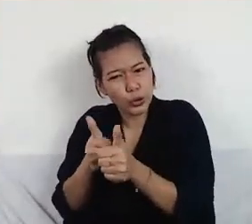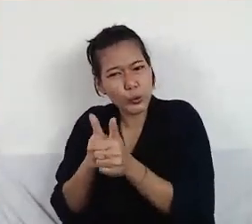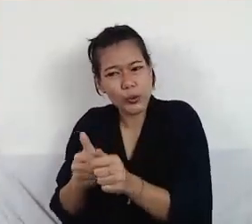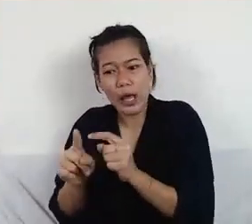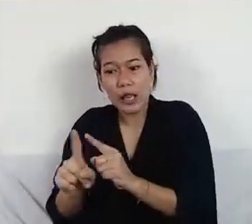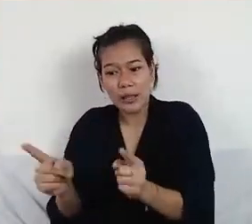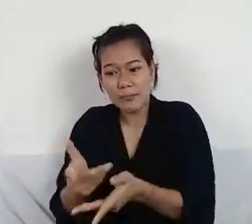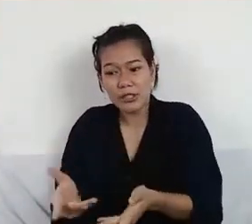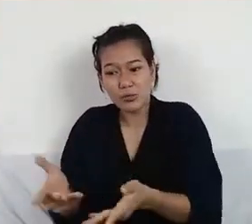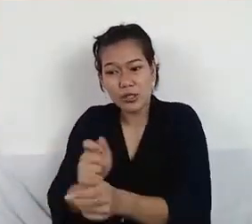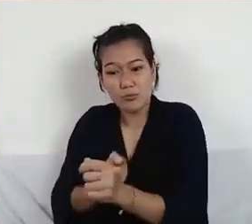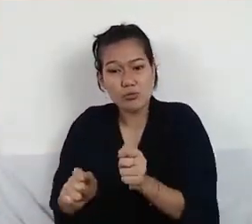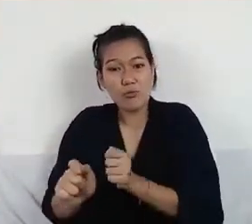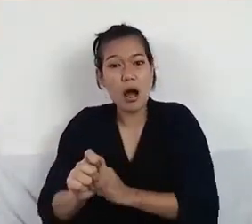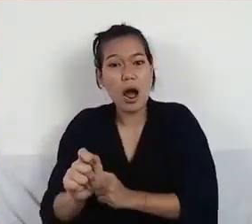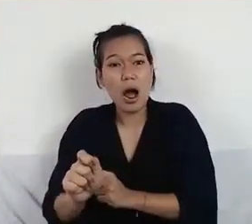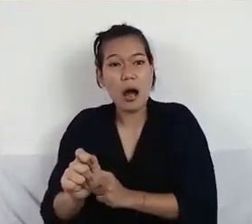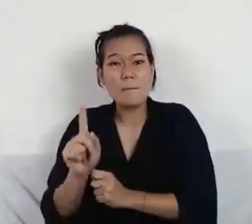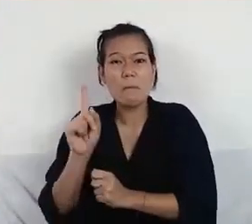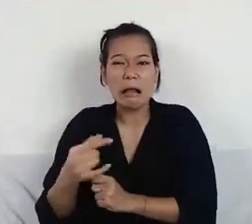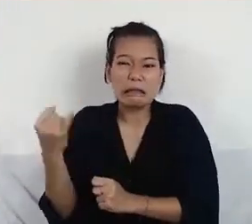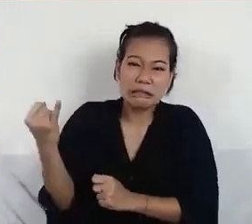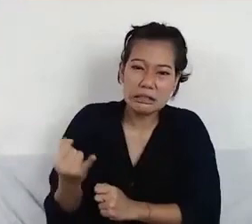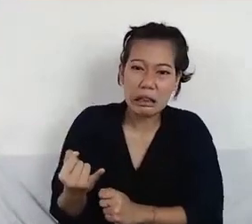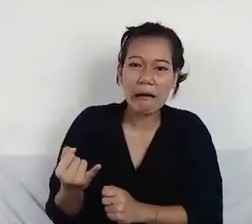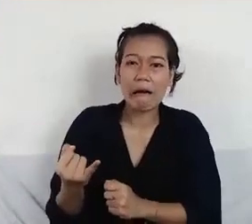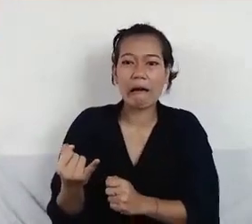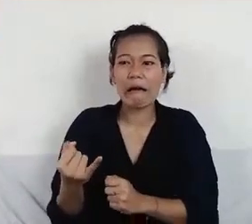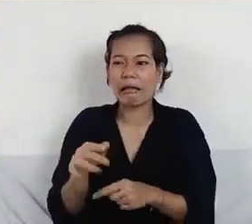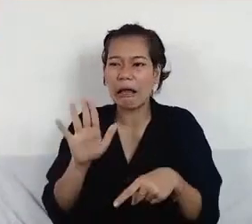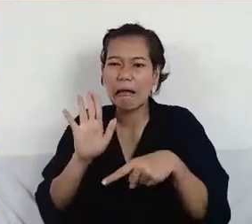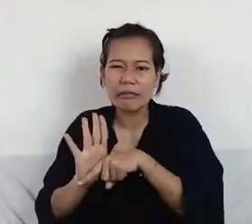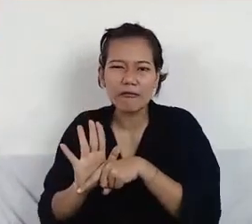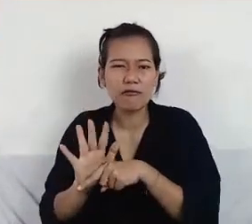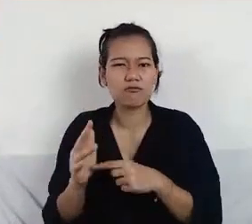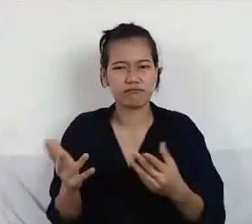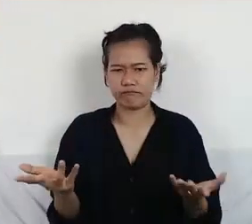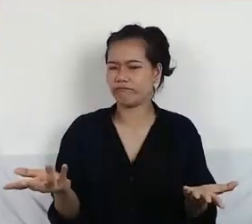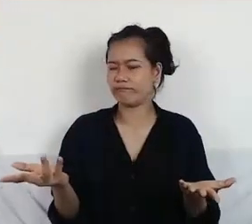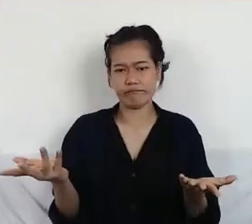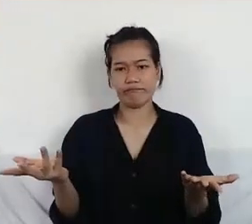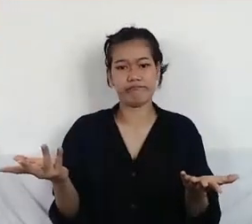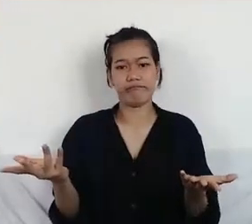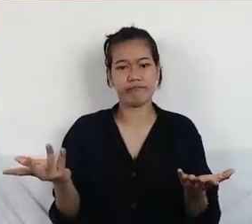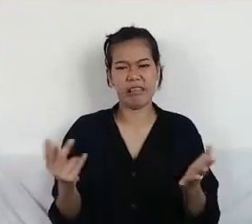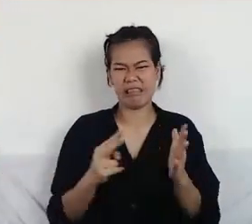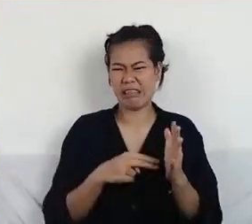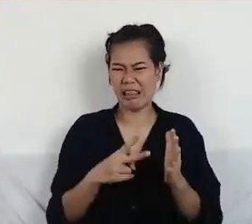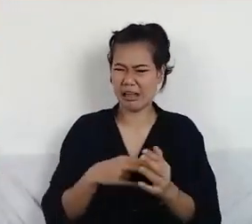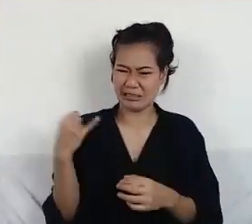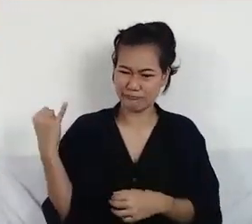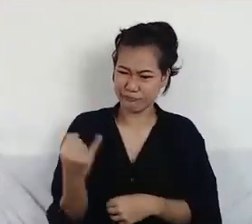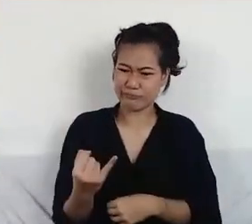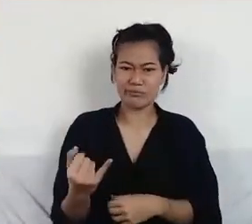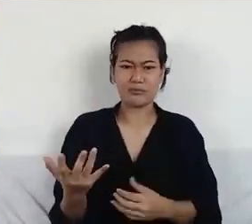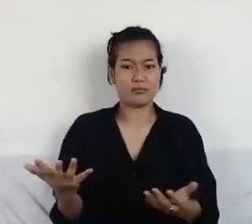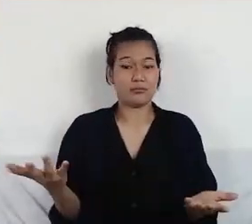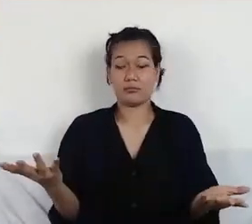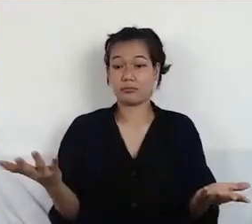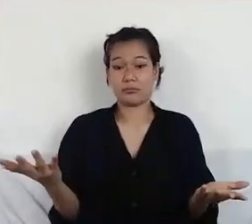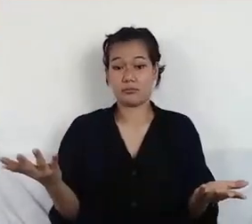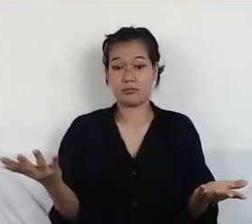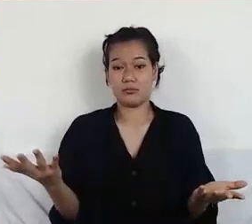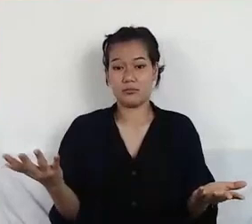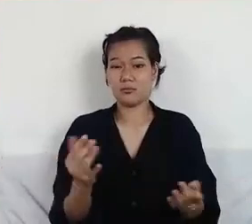transforming life-nya itu yang terjadi justru sebaliknya, yaitu negatif. Nilai-nilai yang negatif.